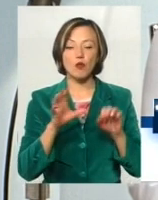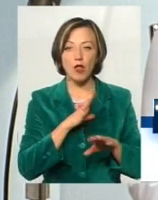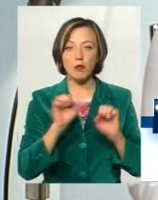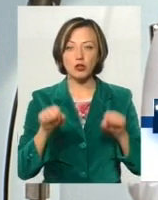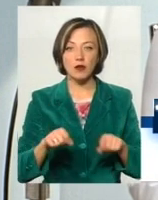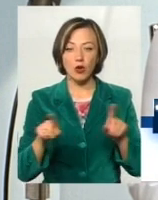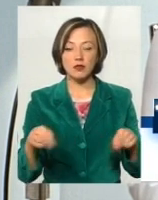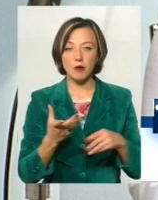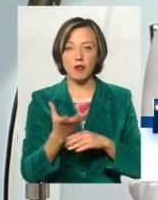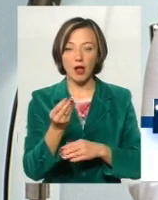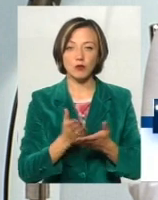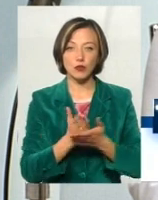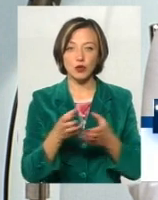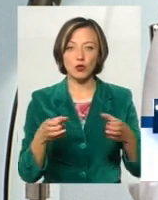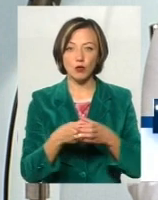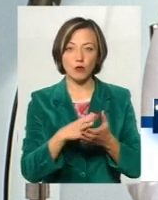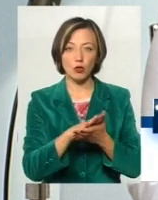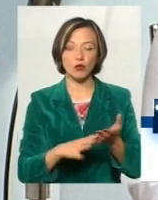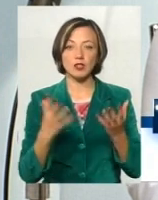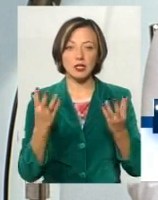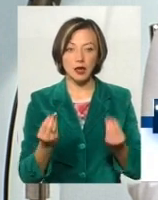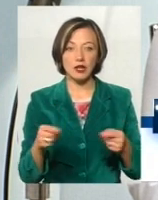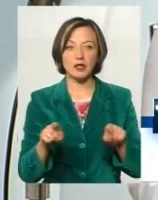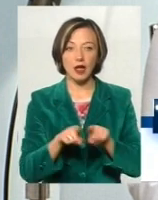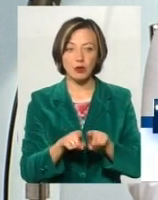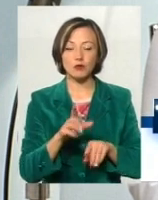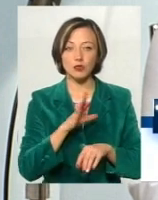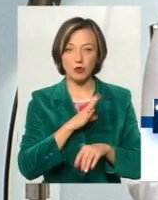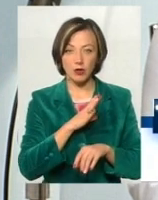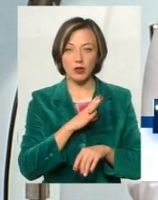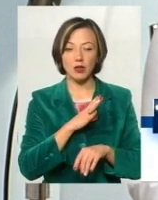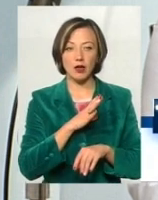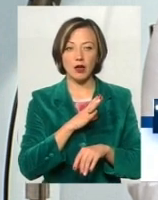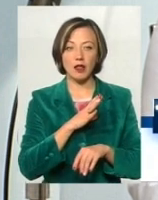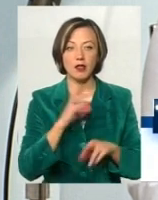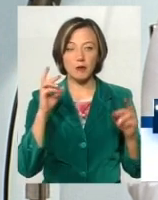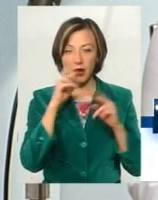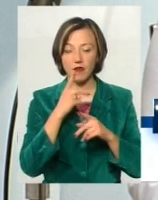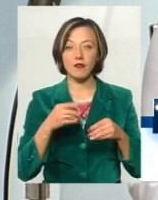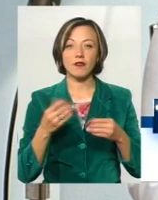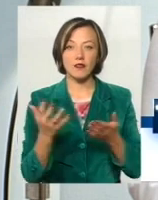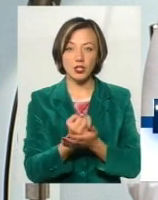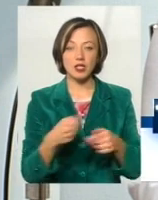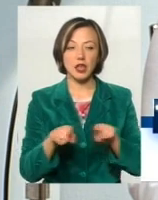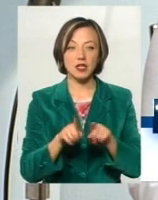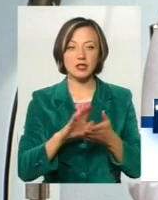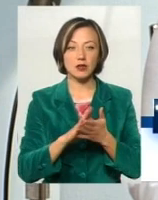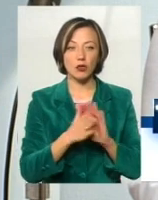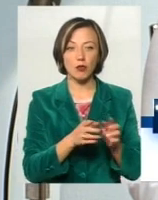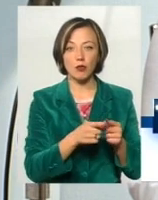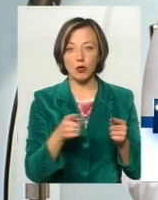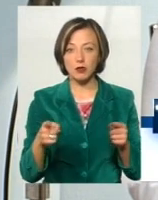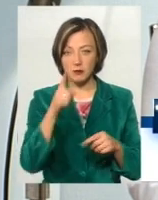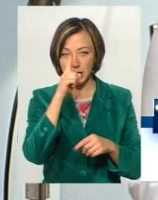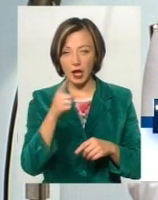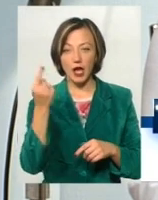організувати платну послугу як групу продовженого дня, що також було, я вказувала, вже неправомірне, от тому і вийшла така ситуація протягом цього